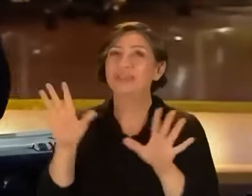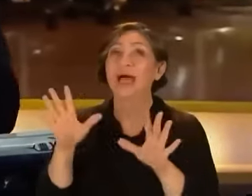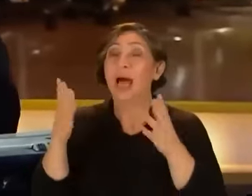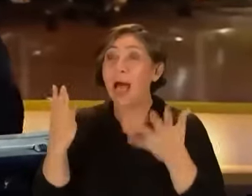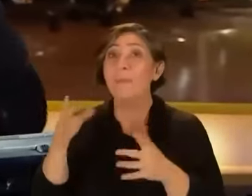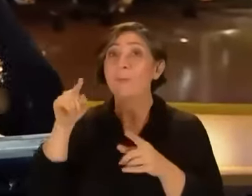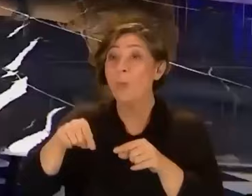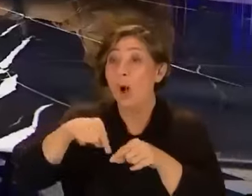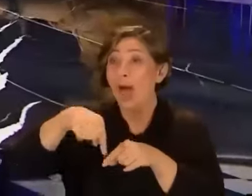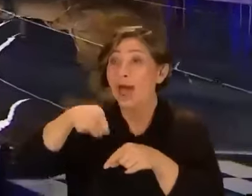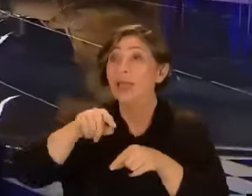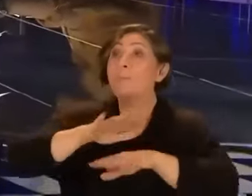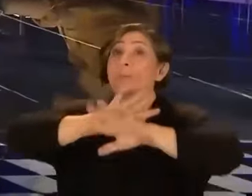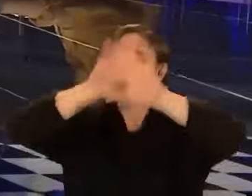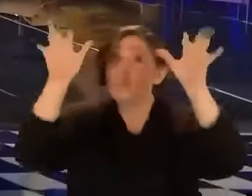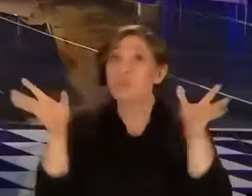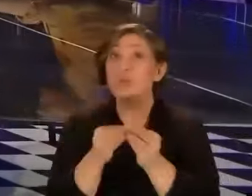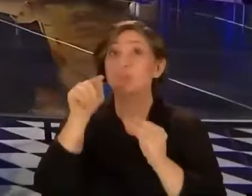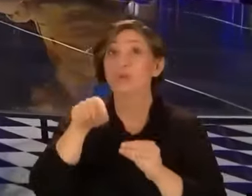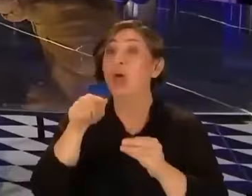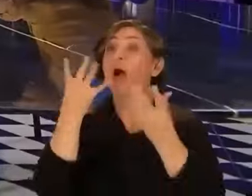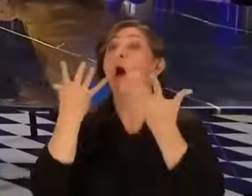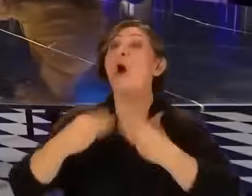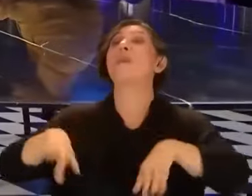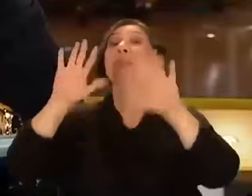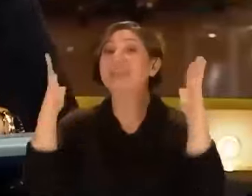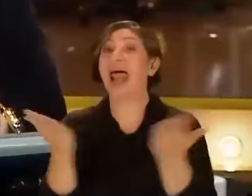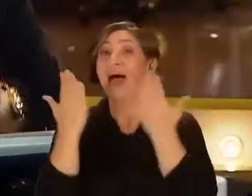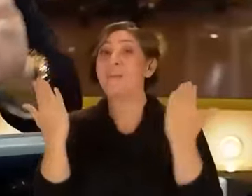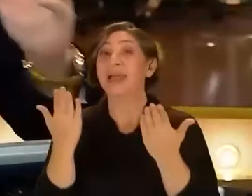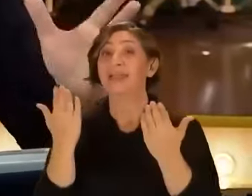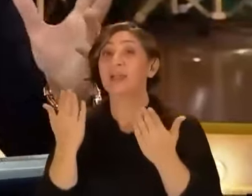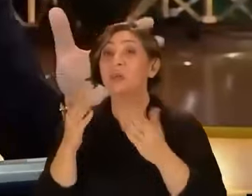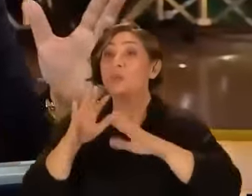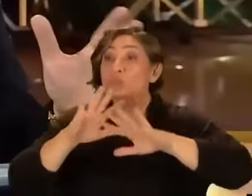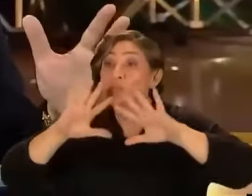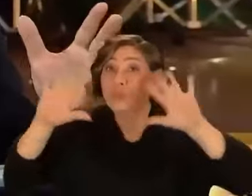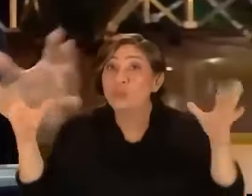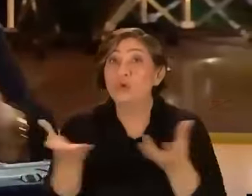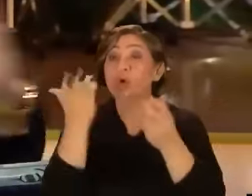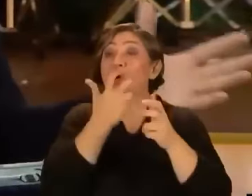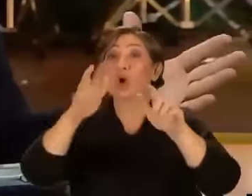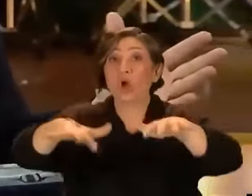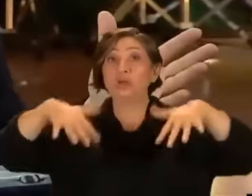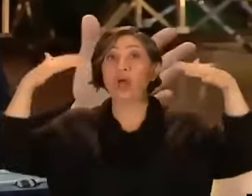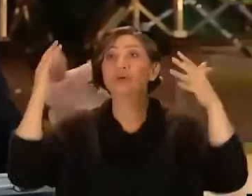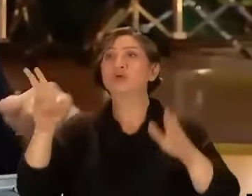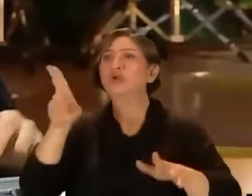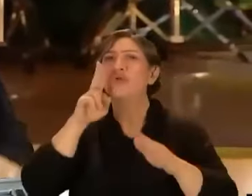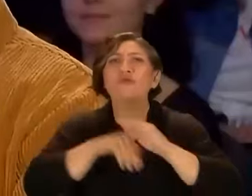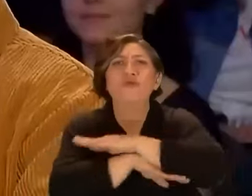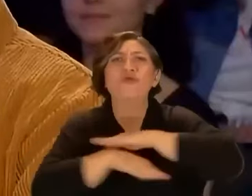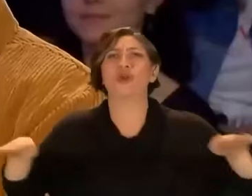müthiş. Fakat bu arada bütün bunlar olmamasına rağmen bütün konserlerin sold out.